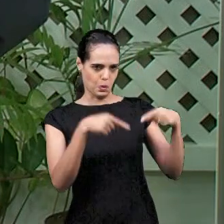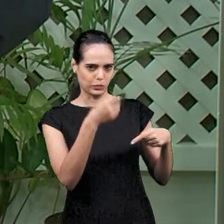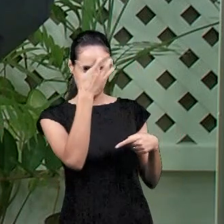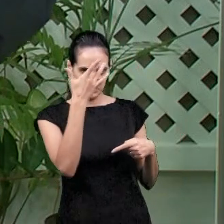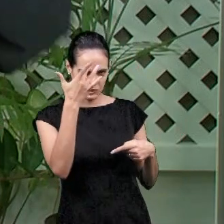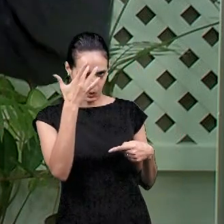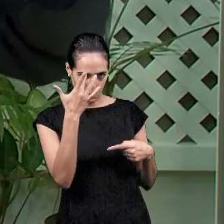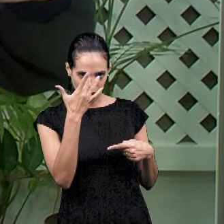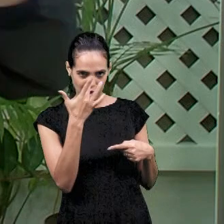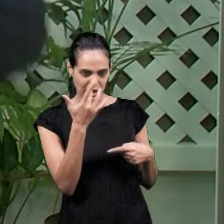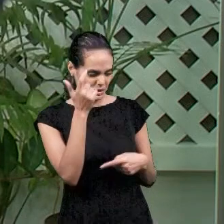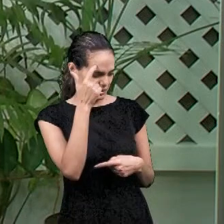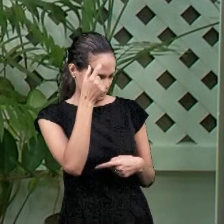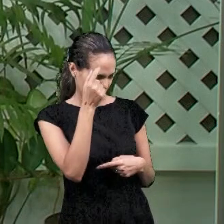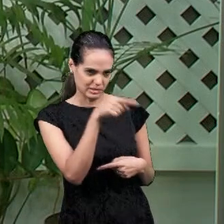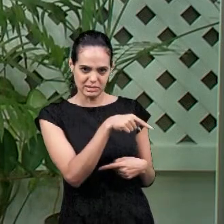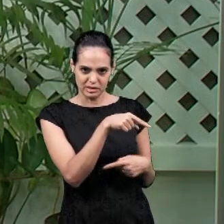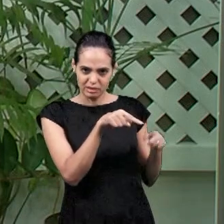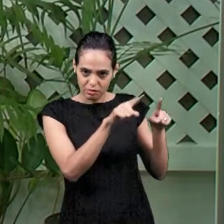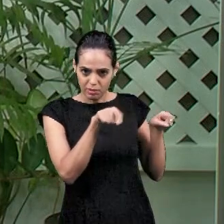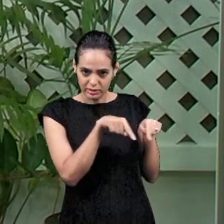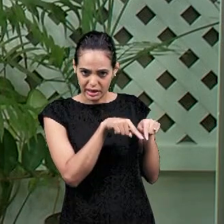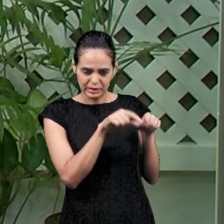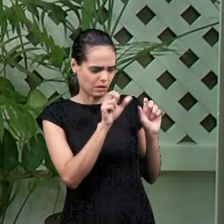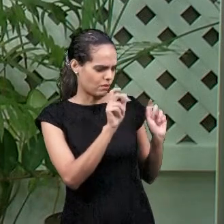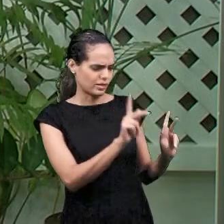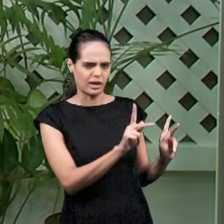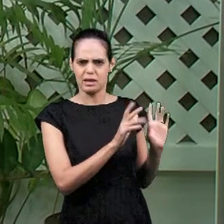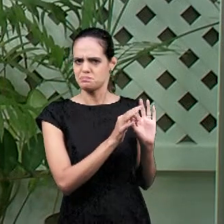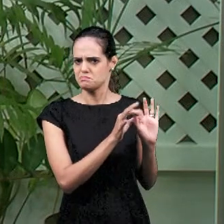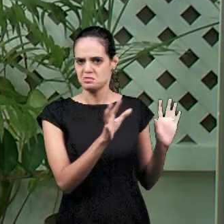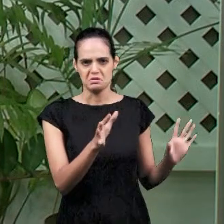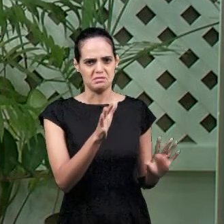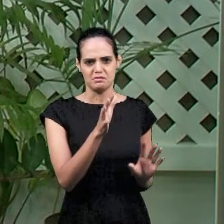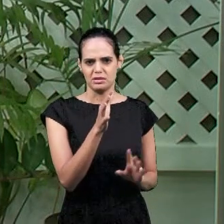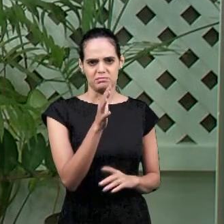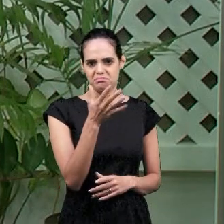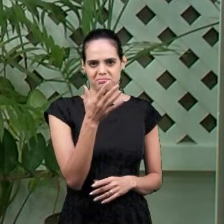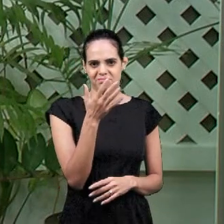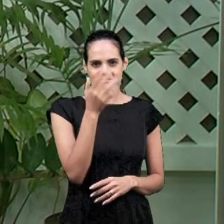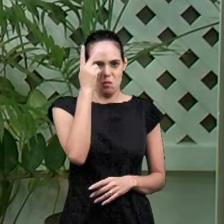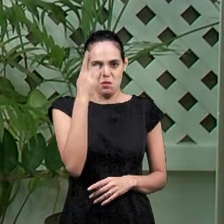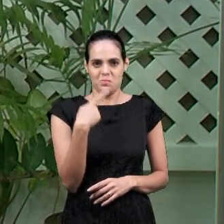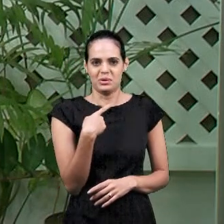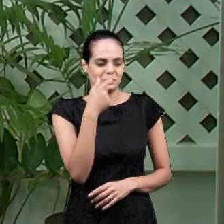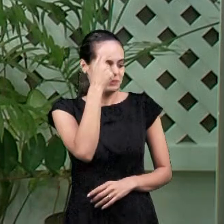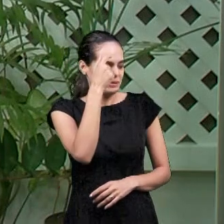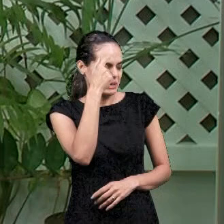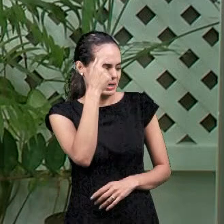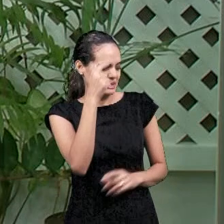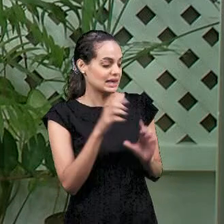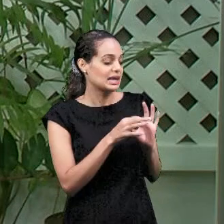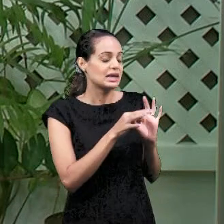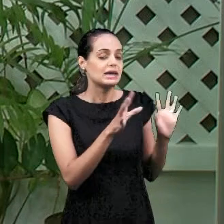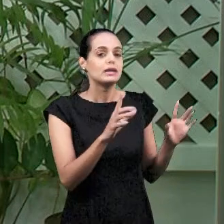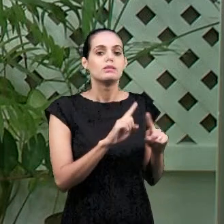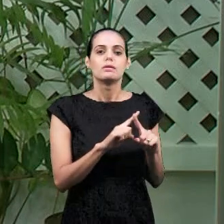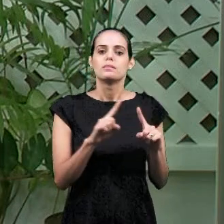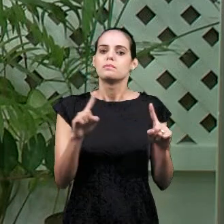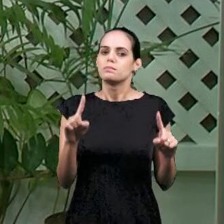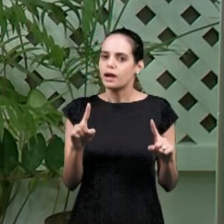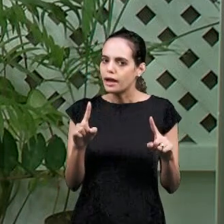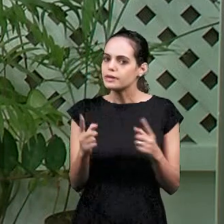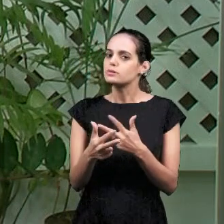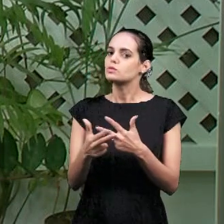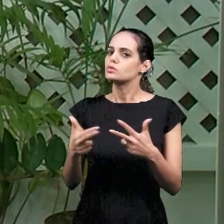plat. J'ai rien à voir avec ceux qui pensent comme ça. Le monde est libre, les gens pensent comme ils veulent,